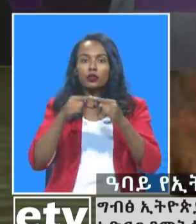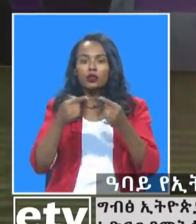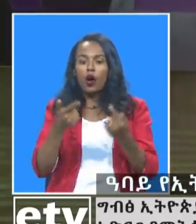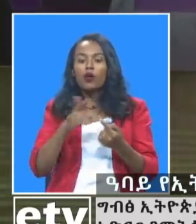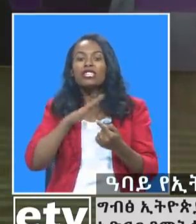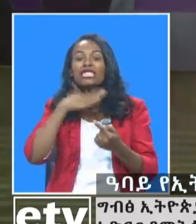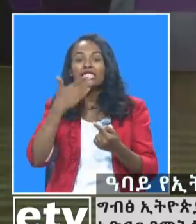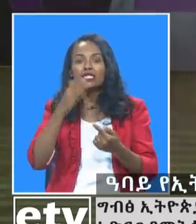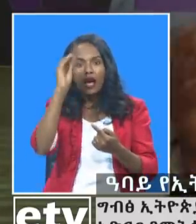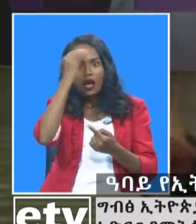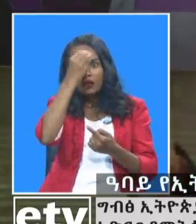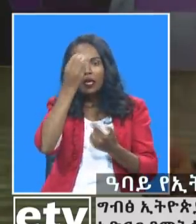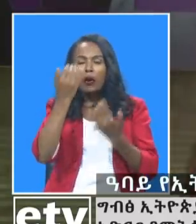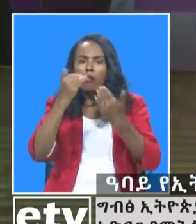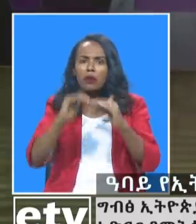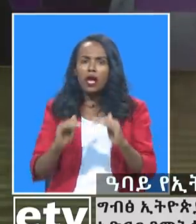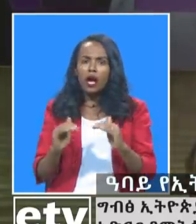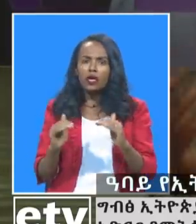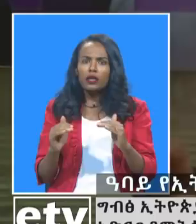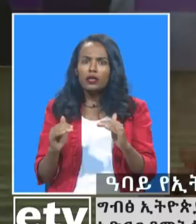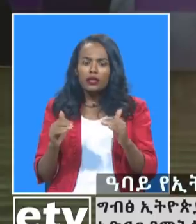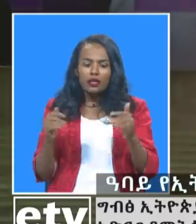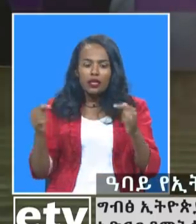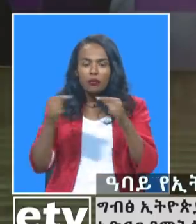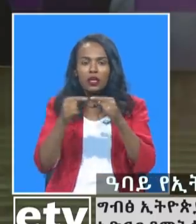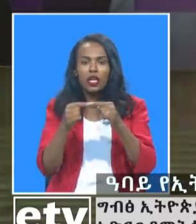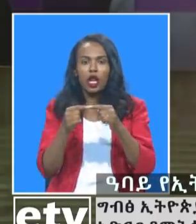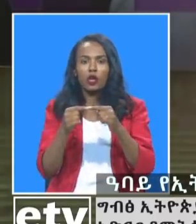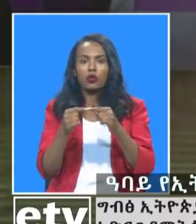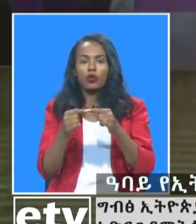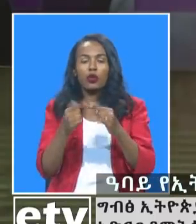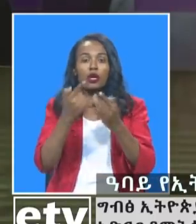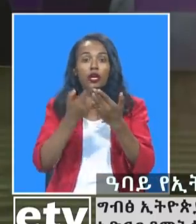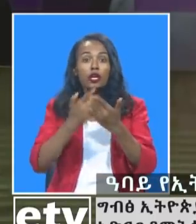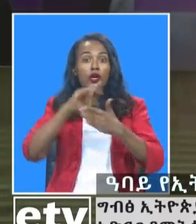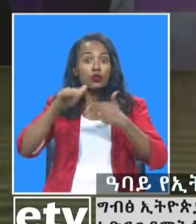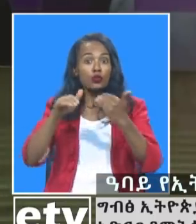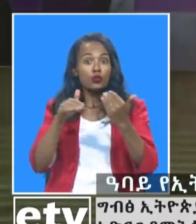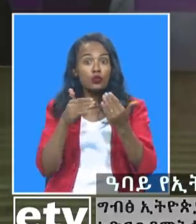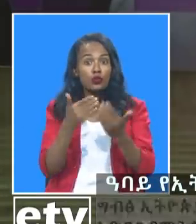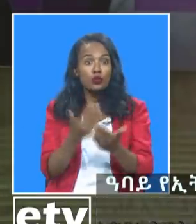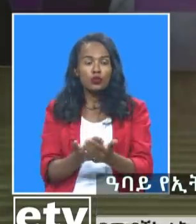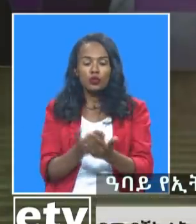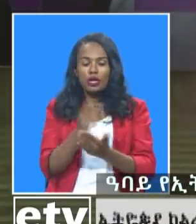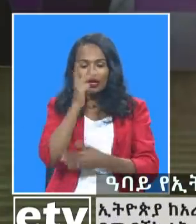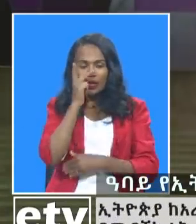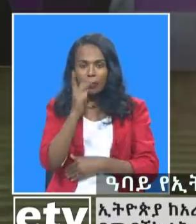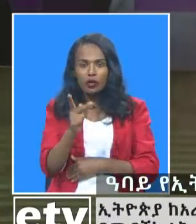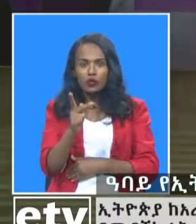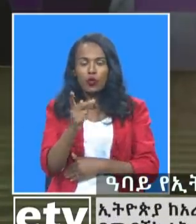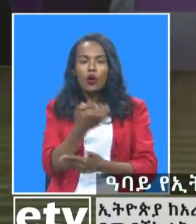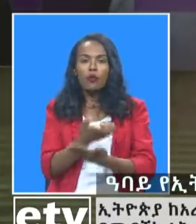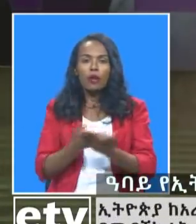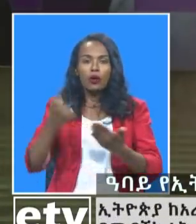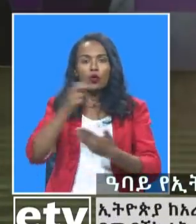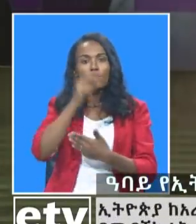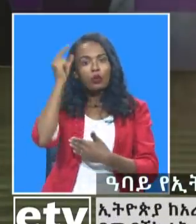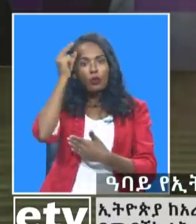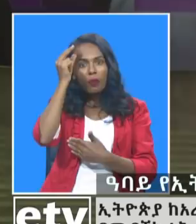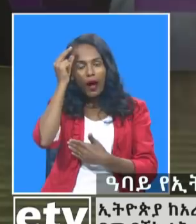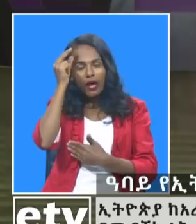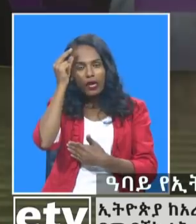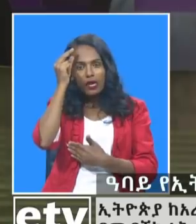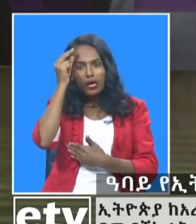ግዕዝና አረብኛ ምን ያክል እንትን እንደሚሉ እንደሚገናኙ፣ ይሄን ሁሉ ተመልክቶ በኢኮኖሚም በባህልም